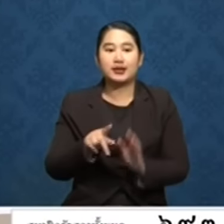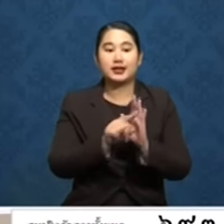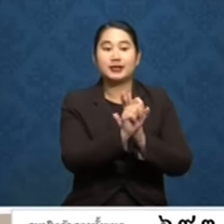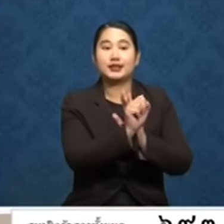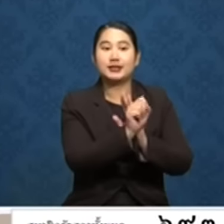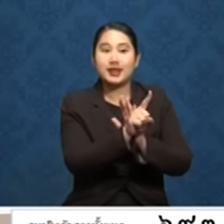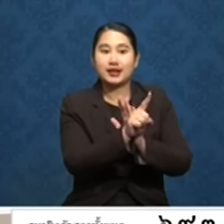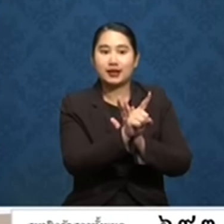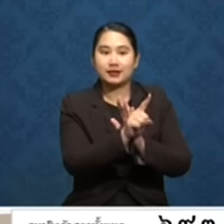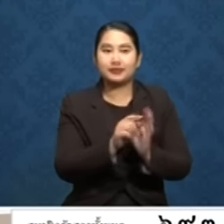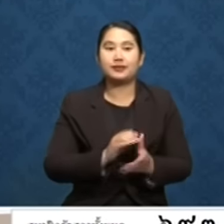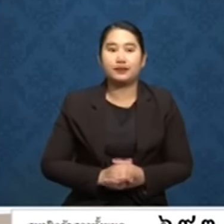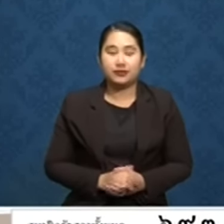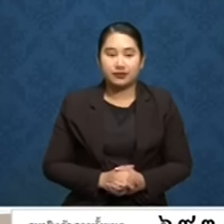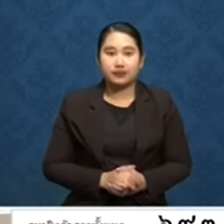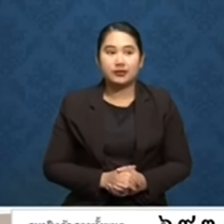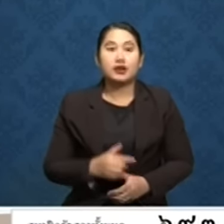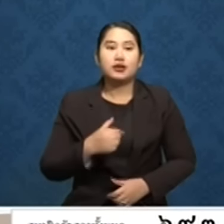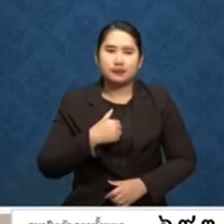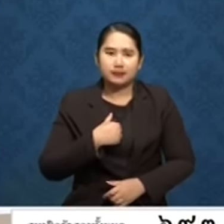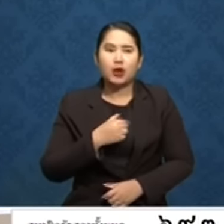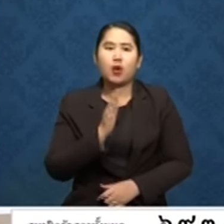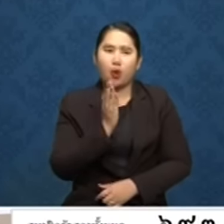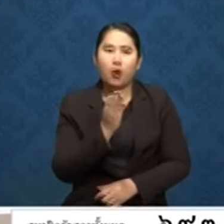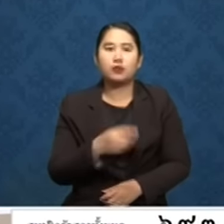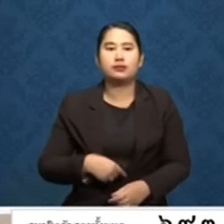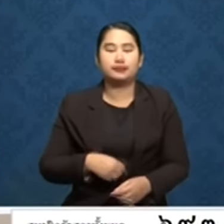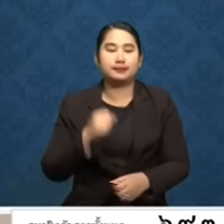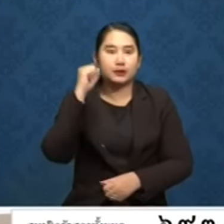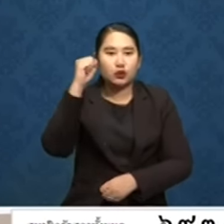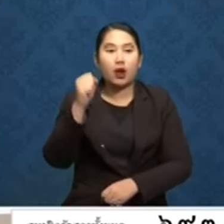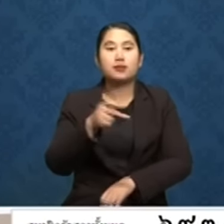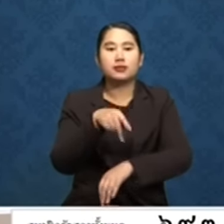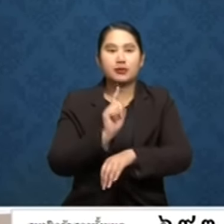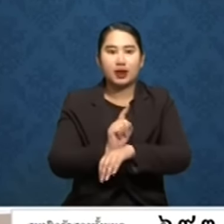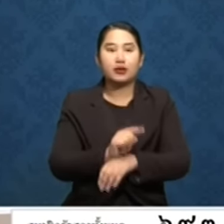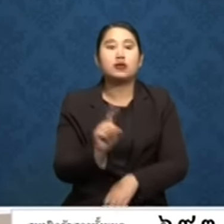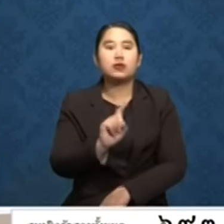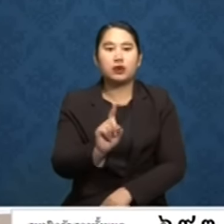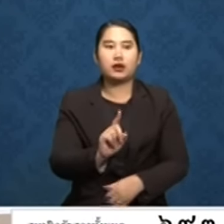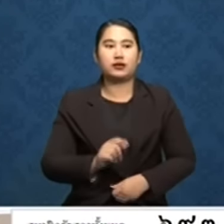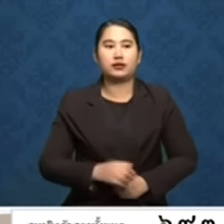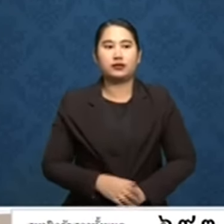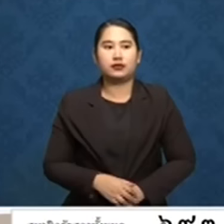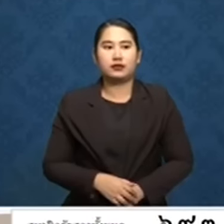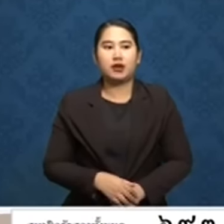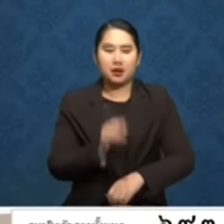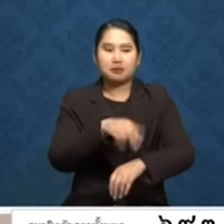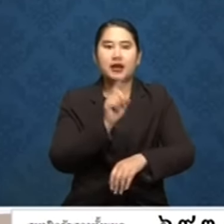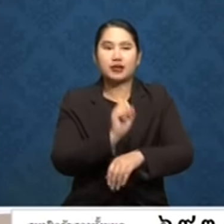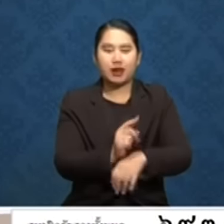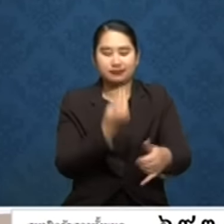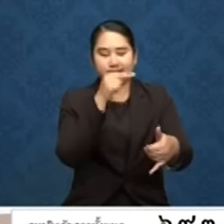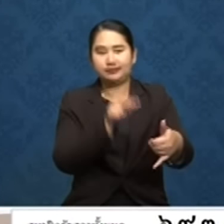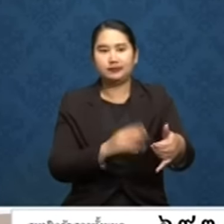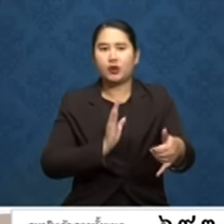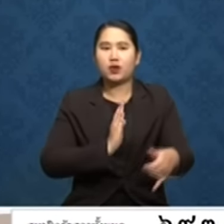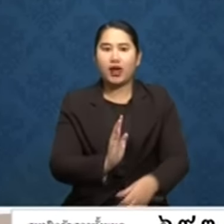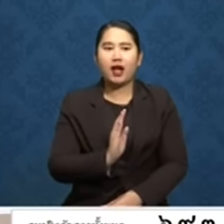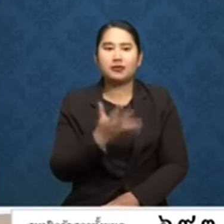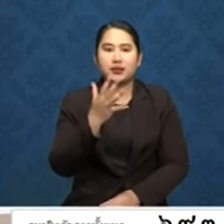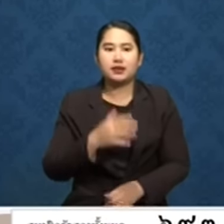เขต9ค่ะดิฉันขอประท้วงประธานค่ะประท้วงตรงไหนคะประธานไม่มีความเป็นกล